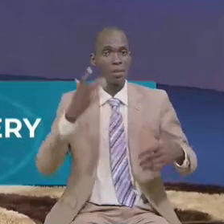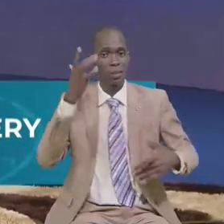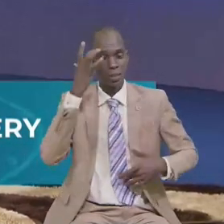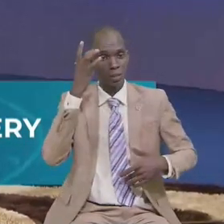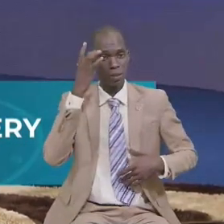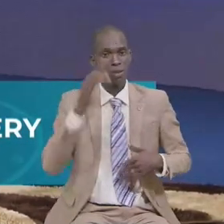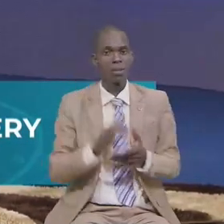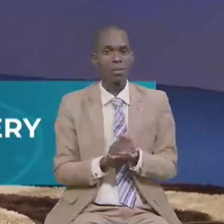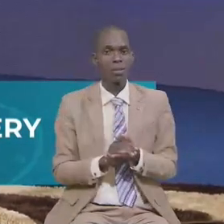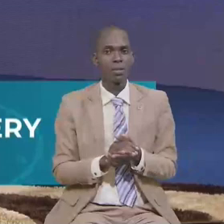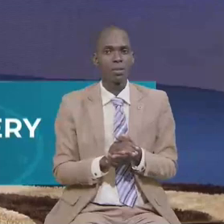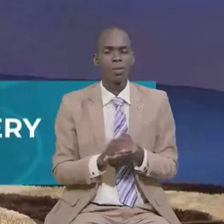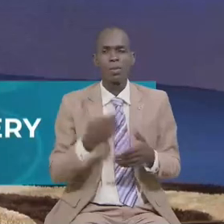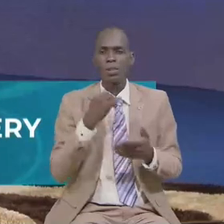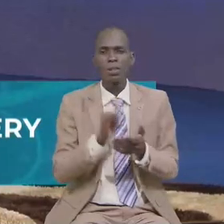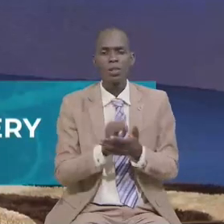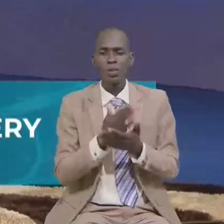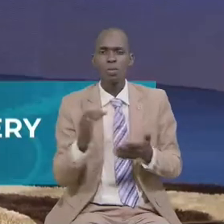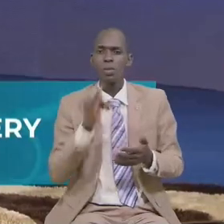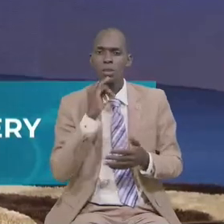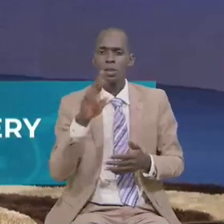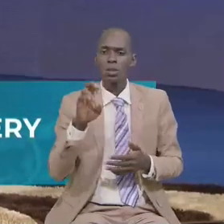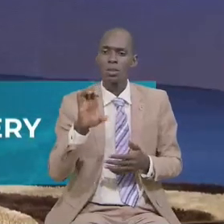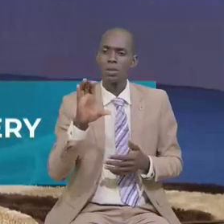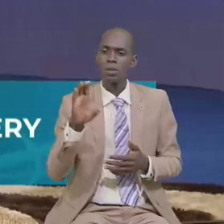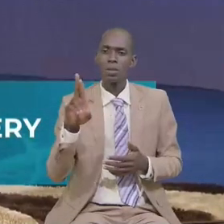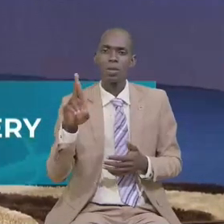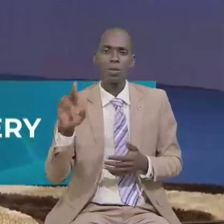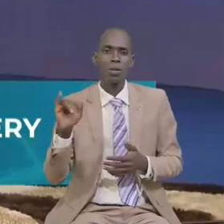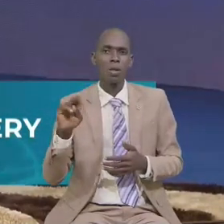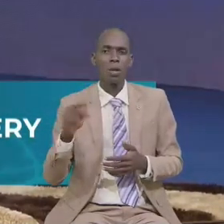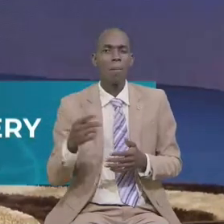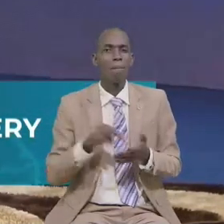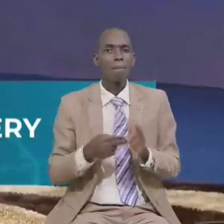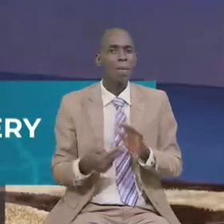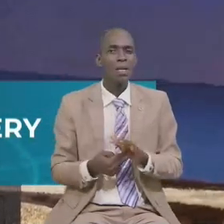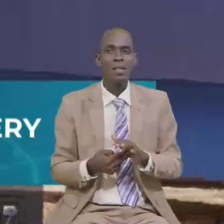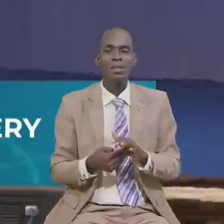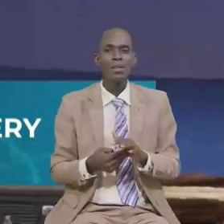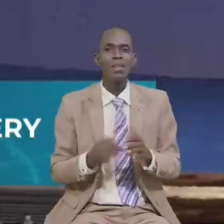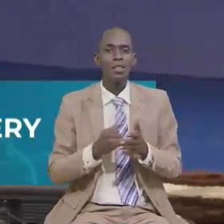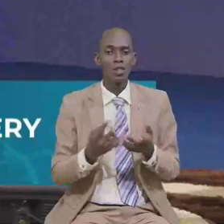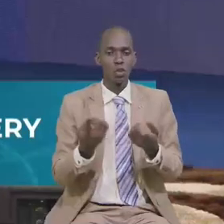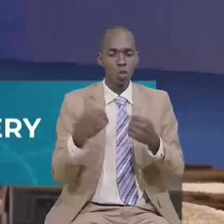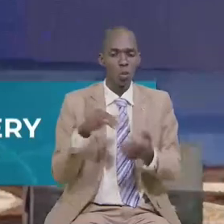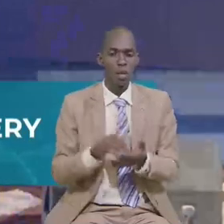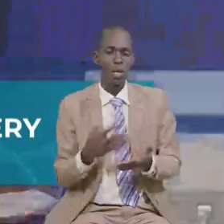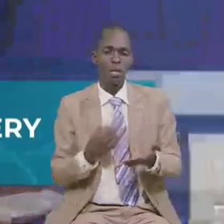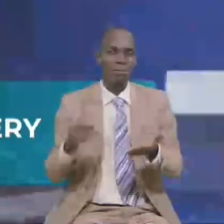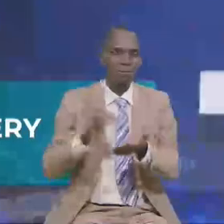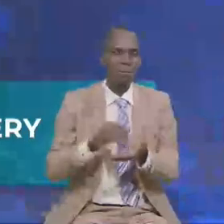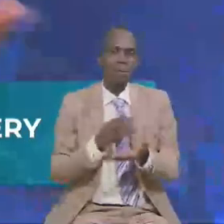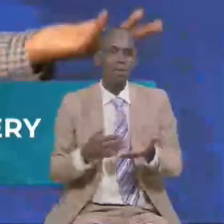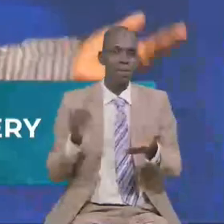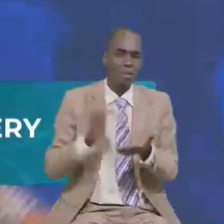Rappelez-vous. Si quelque chose est récurrent, cela veut dire que la chose se